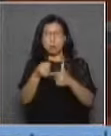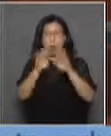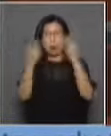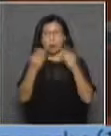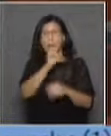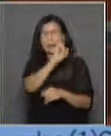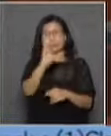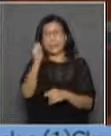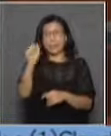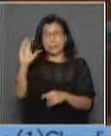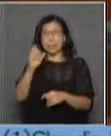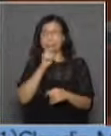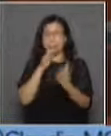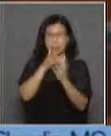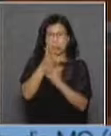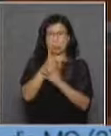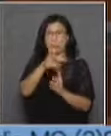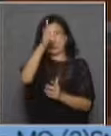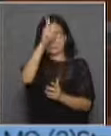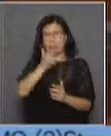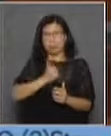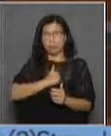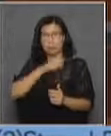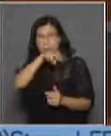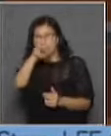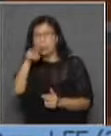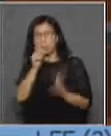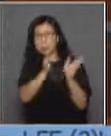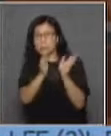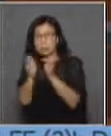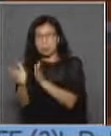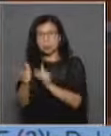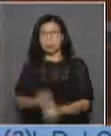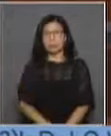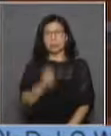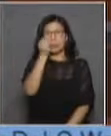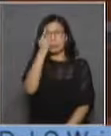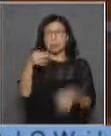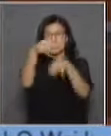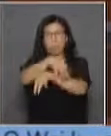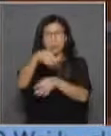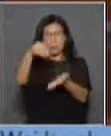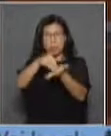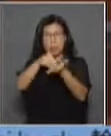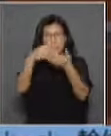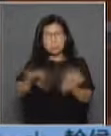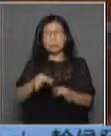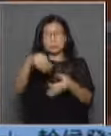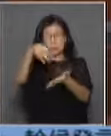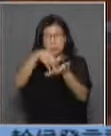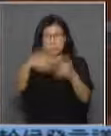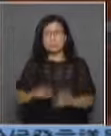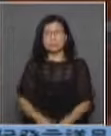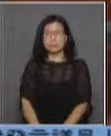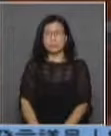要介入这个调查，也都要求官员追查每一个的过程啦。为什么合约是这样定的？是吗？咁当然